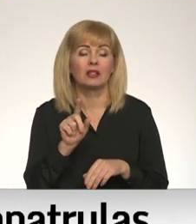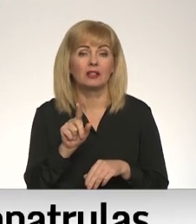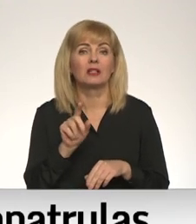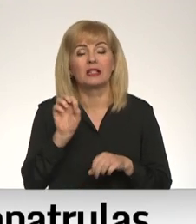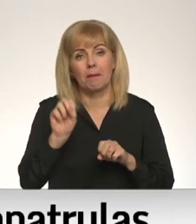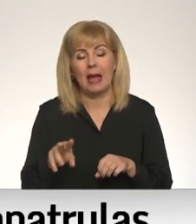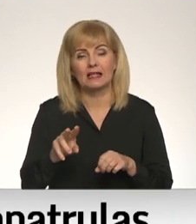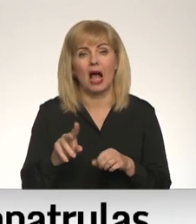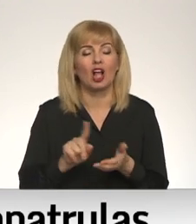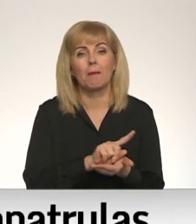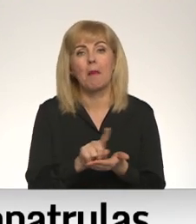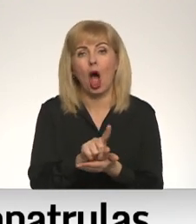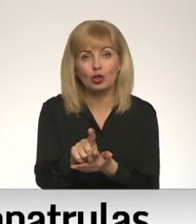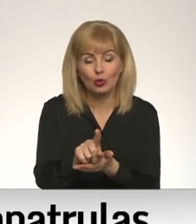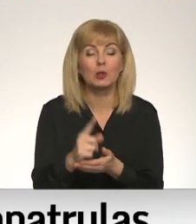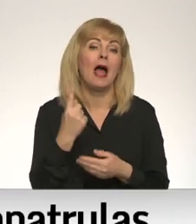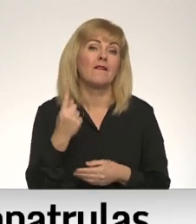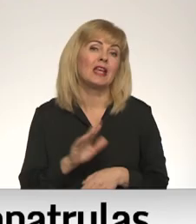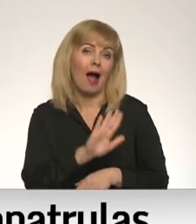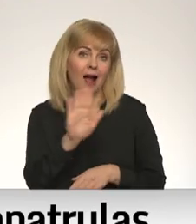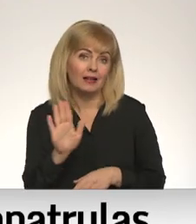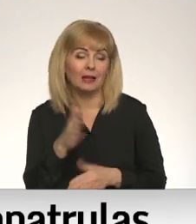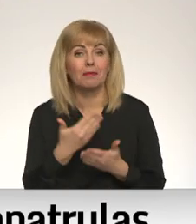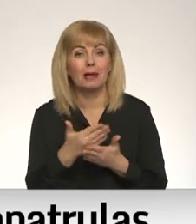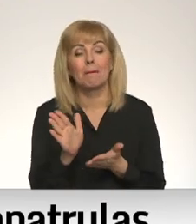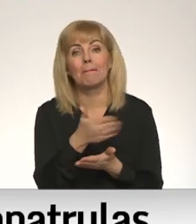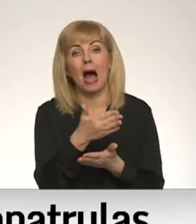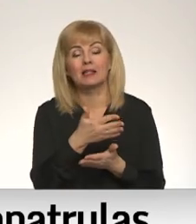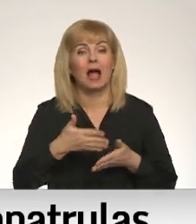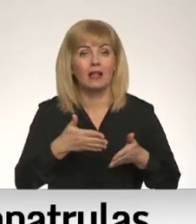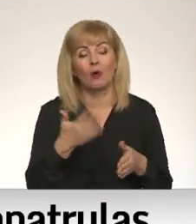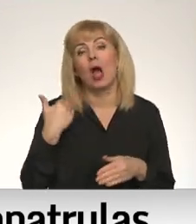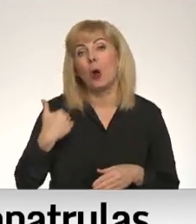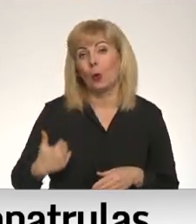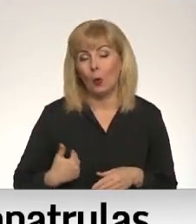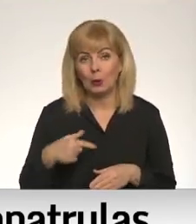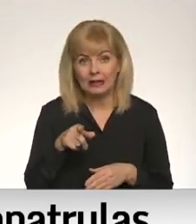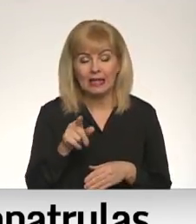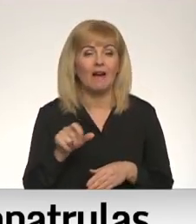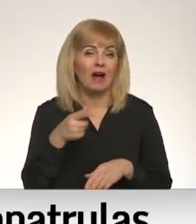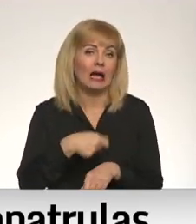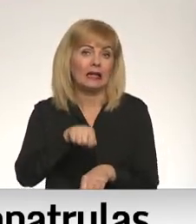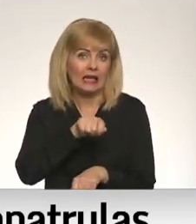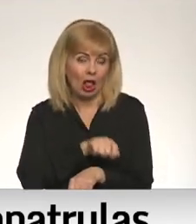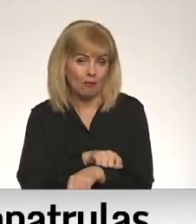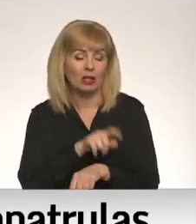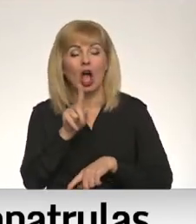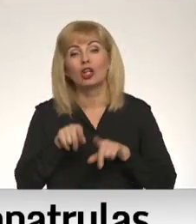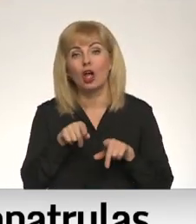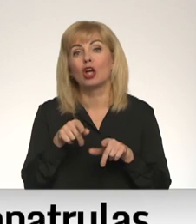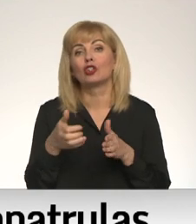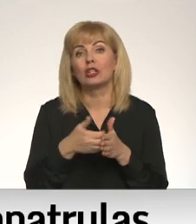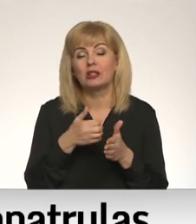maršruts, tātad vienu dienu tā varbūt pastaiga tā Kuldīgā, kas ir ļoti iecienīta un vairāk kilometru gara. Nereti tur tiek